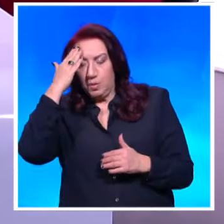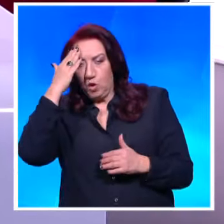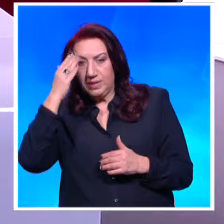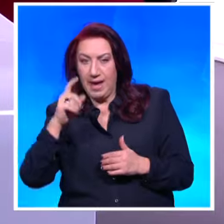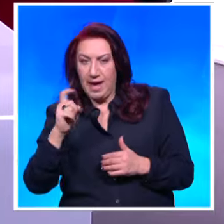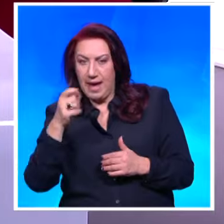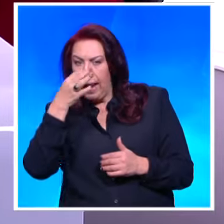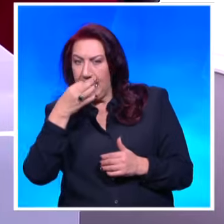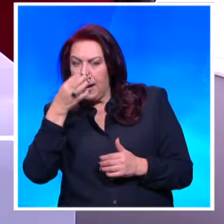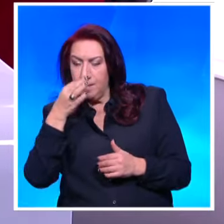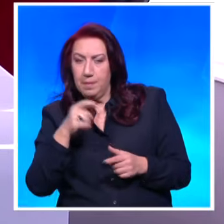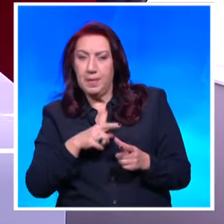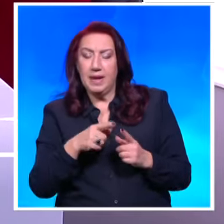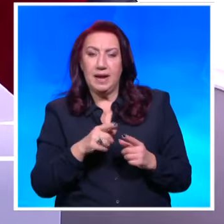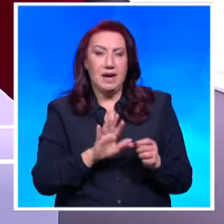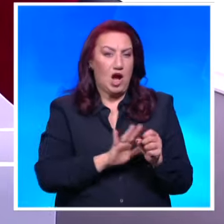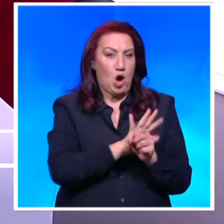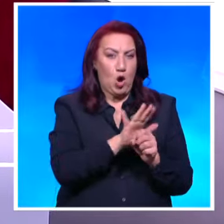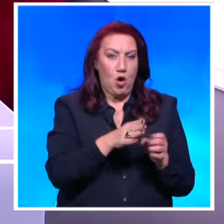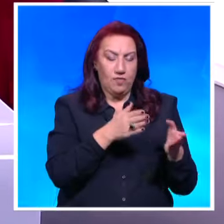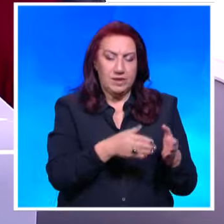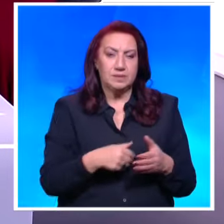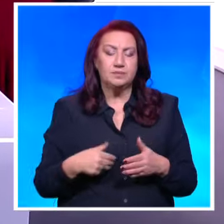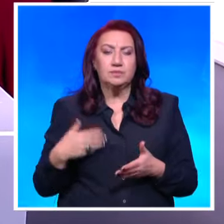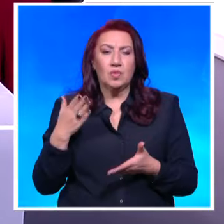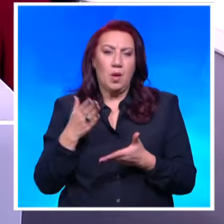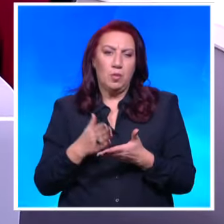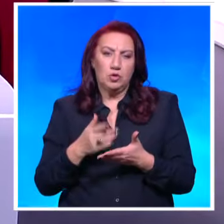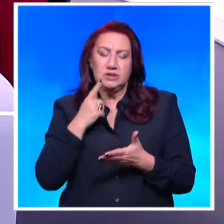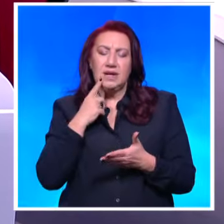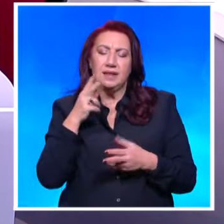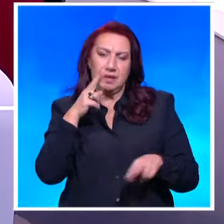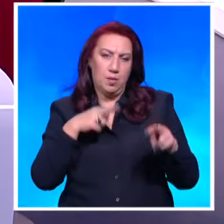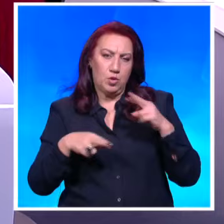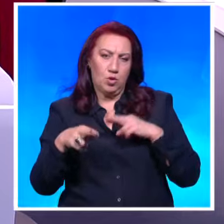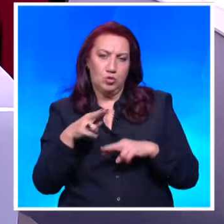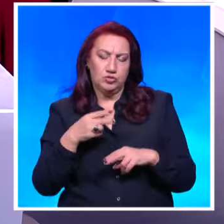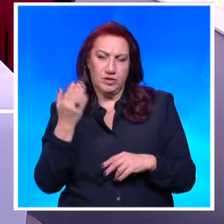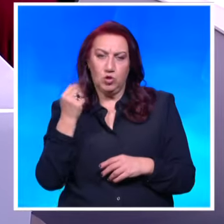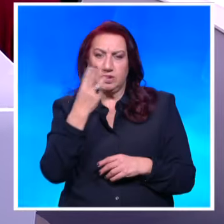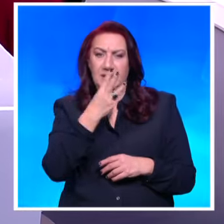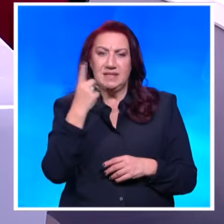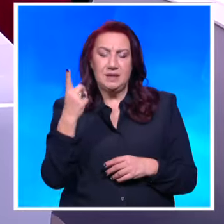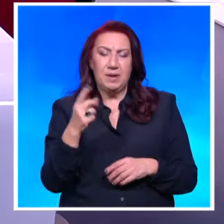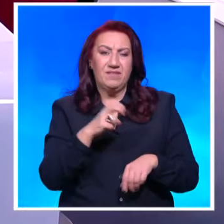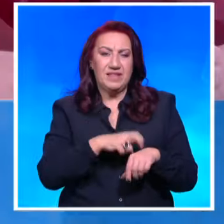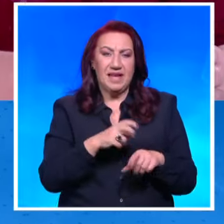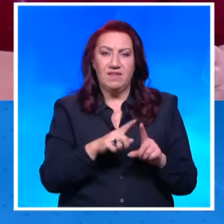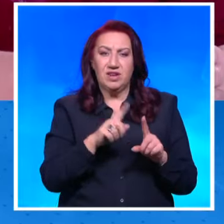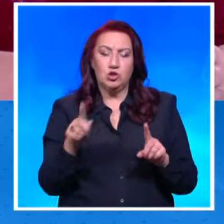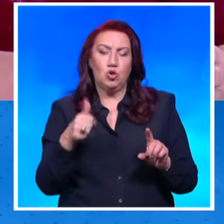COVID-19? Един от последните бюлетини на Европейския център за контрол на заболяванията, 31 декември, 6 януари, казва,